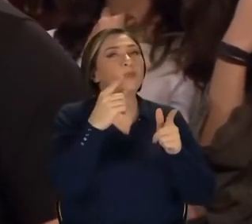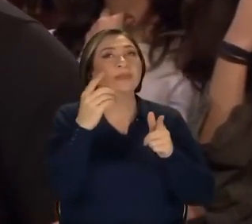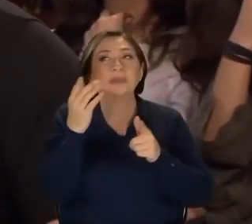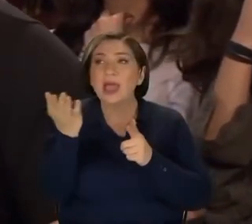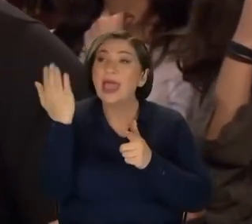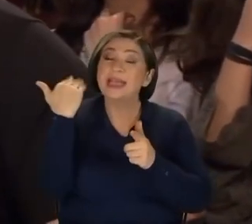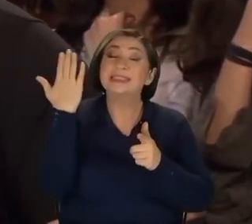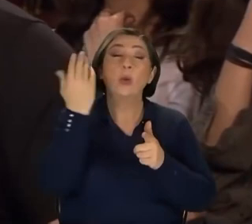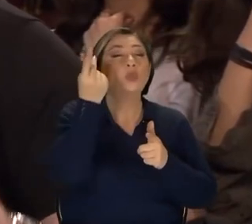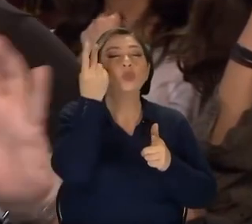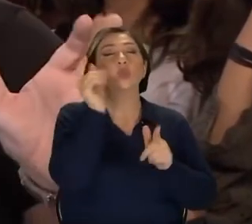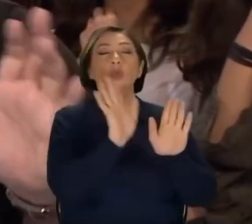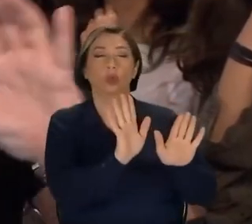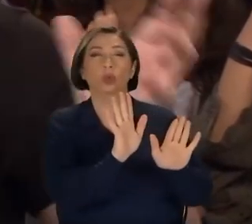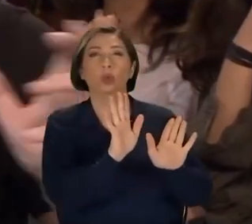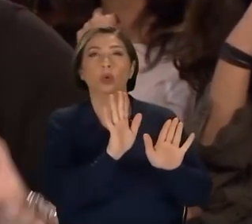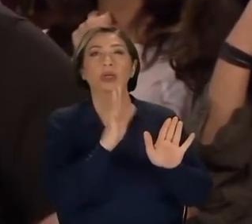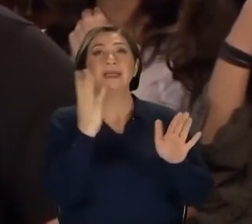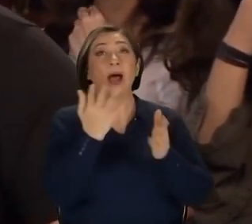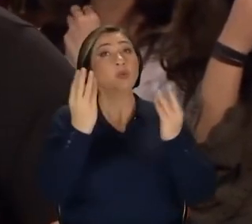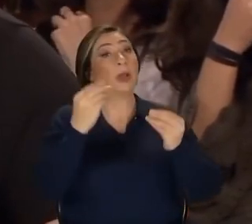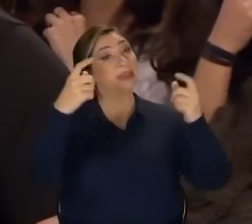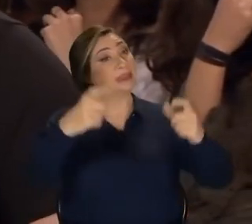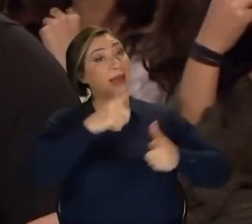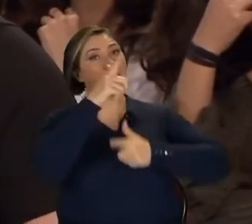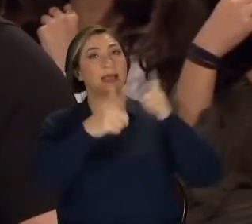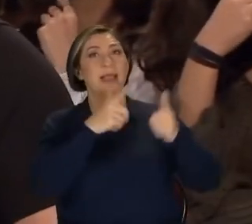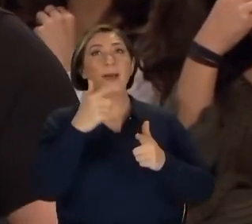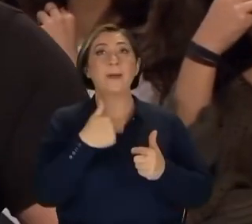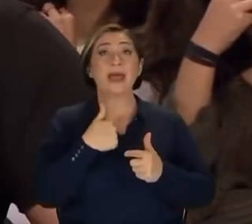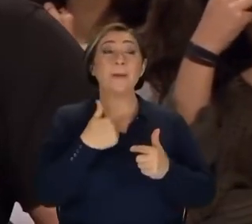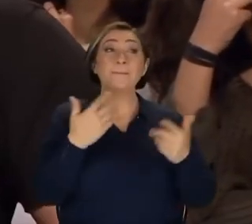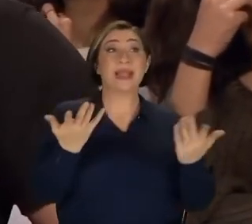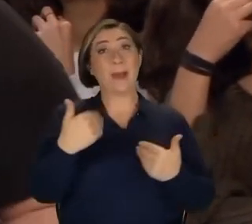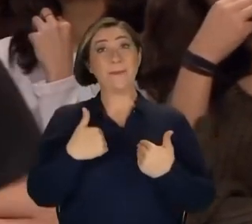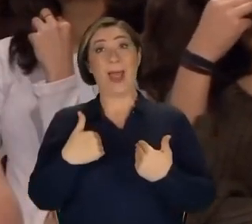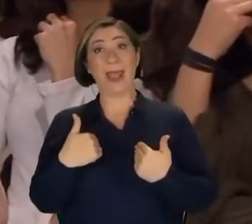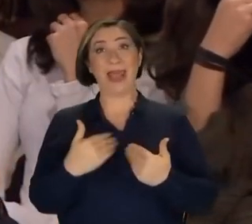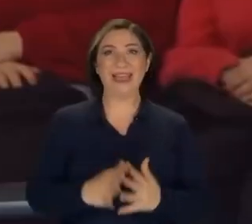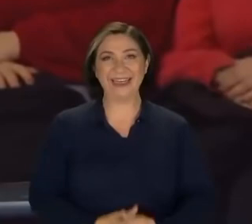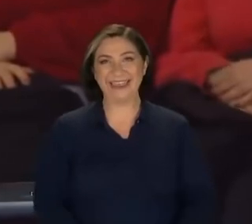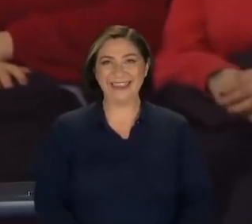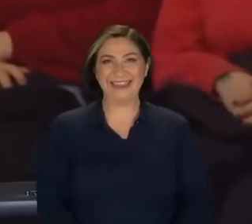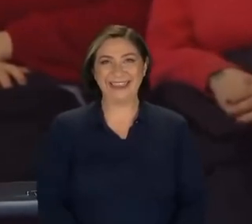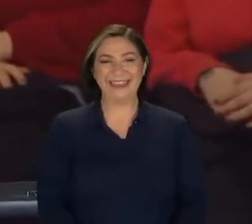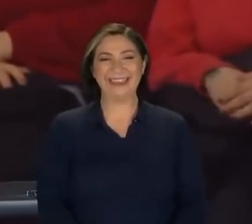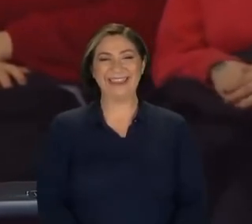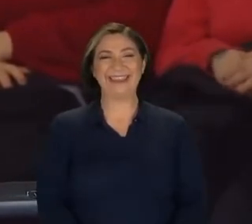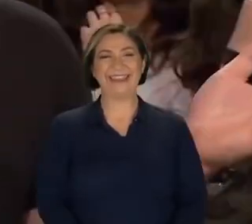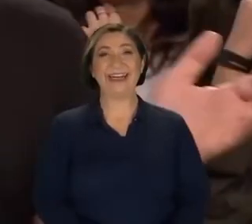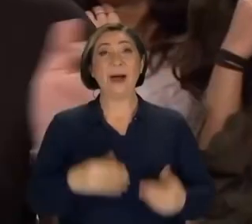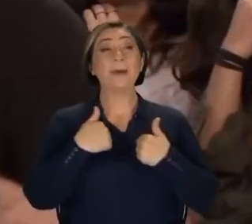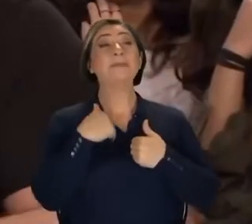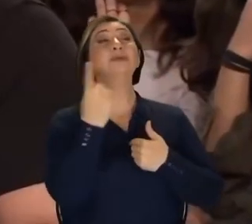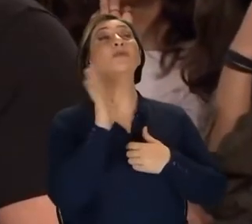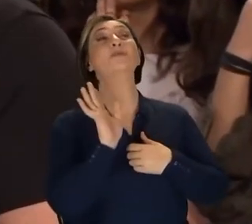eskiden ya? Unutuluyordu. Aha. Yani işte çok güzel bir sahne çekildi. Ha. Ben de şey oluyordu. Peki ya ben? Yani bana bir